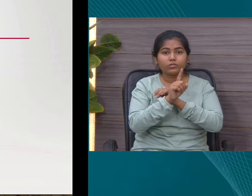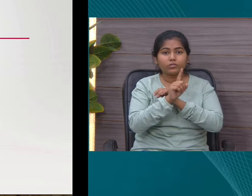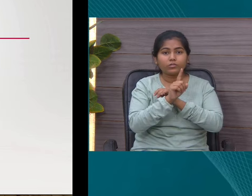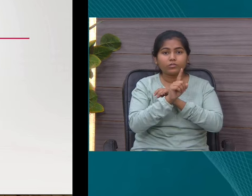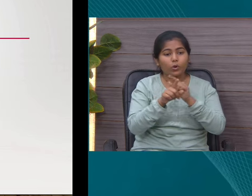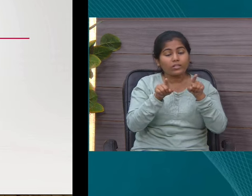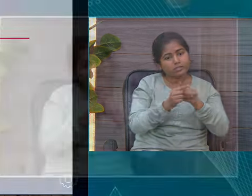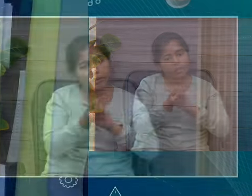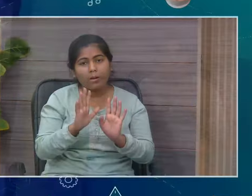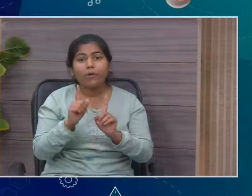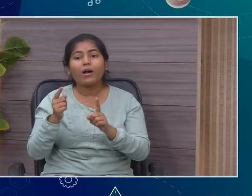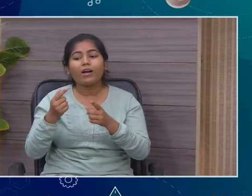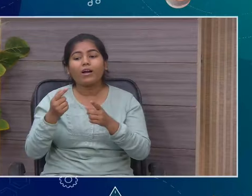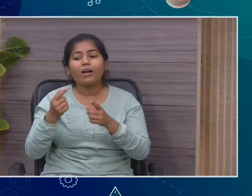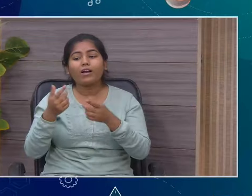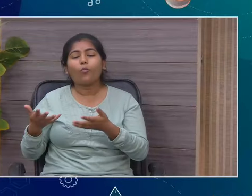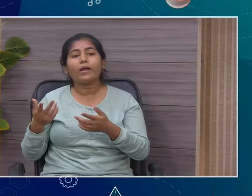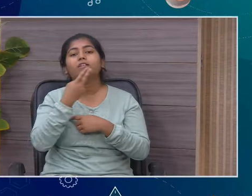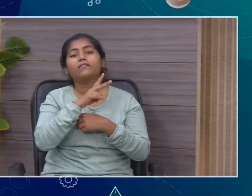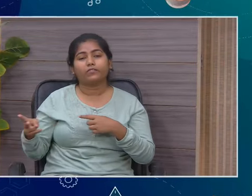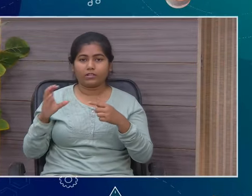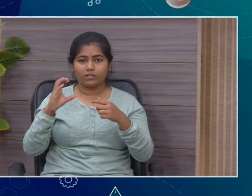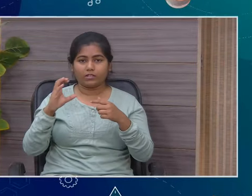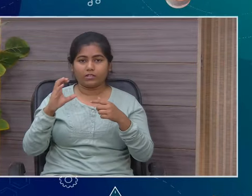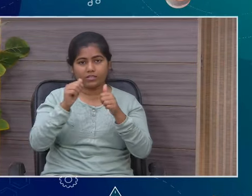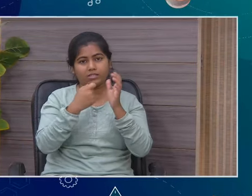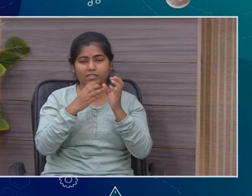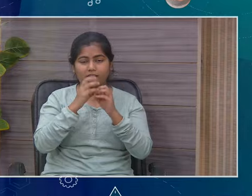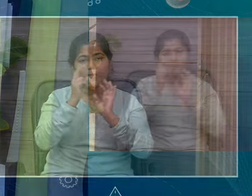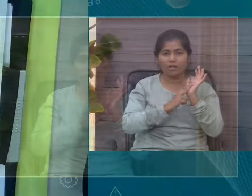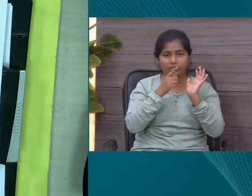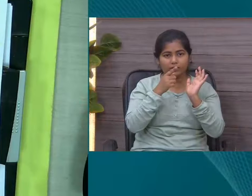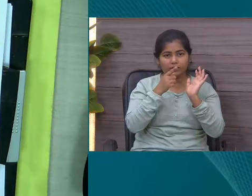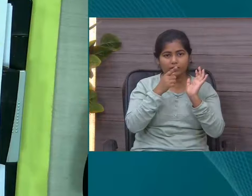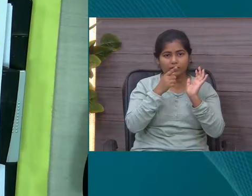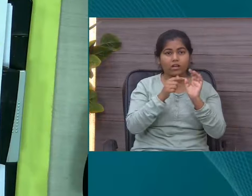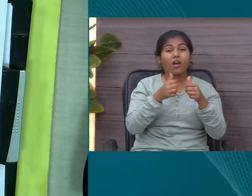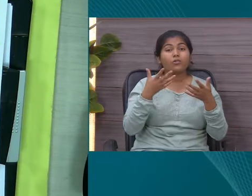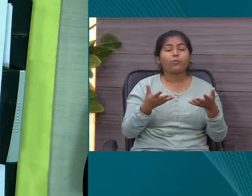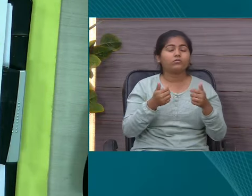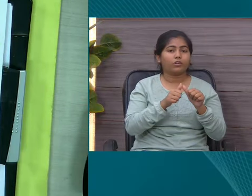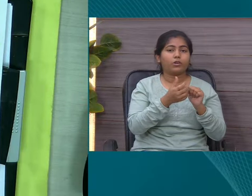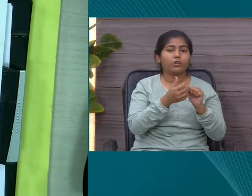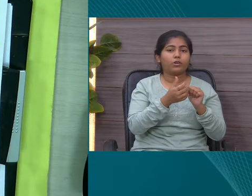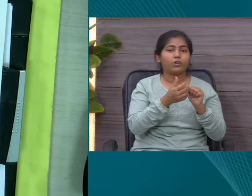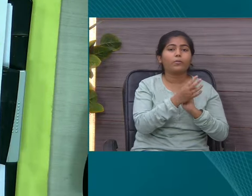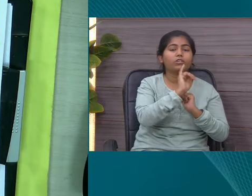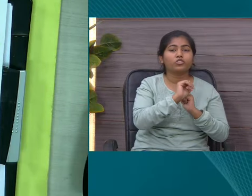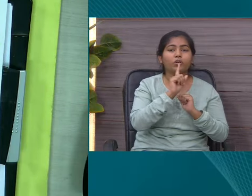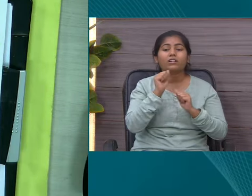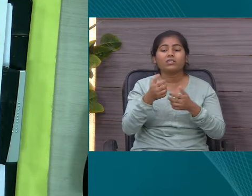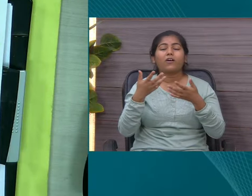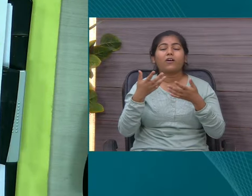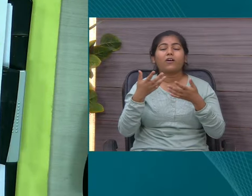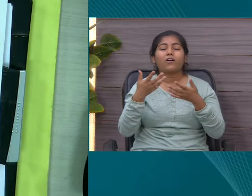masses. आइए समझते हैं इसको। कार्बन, कार्बन का एटॉमिक नंबर तो 6 होता है बच्चों, और लेकिन एटॉमिक मास इसके